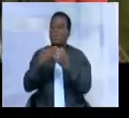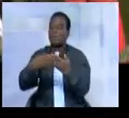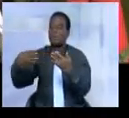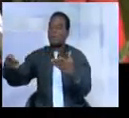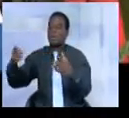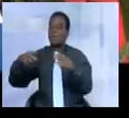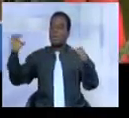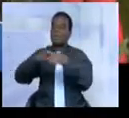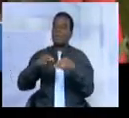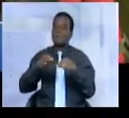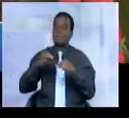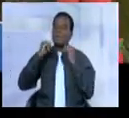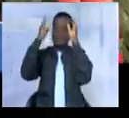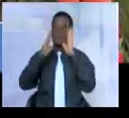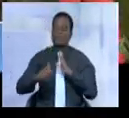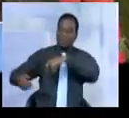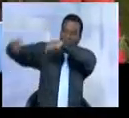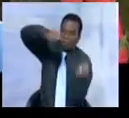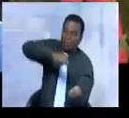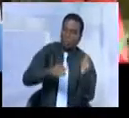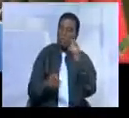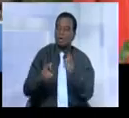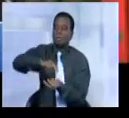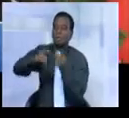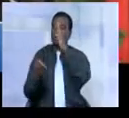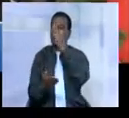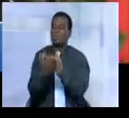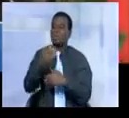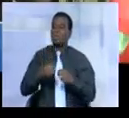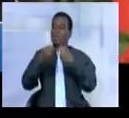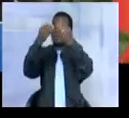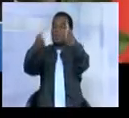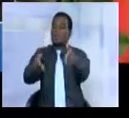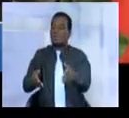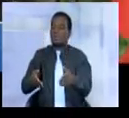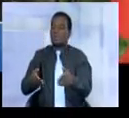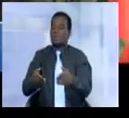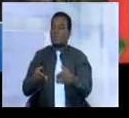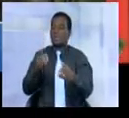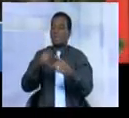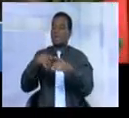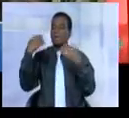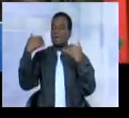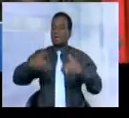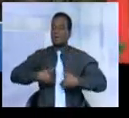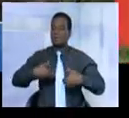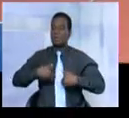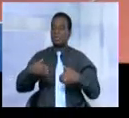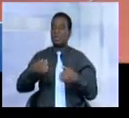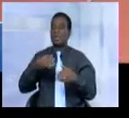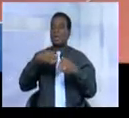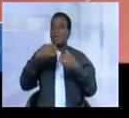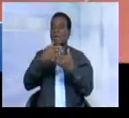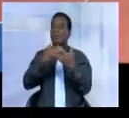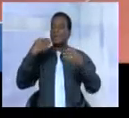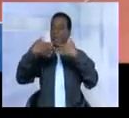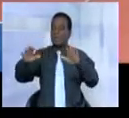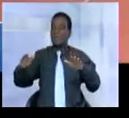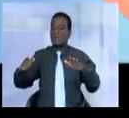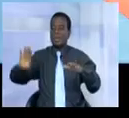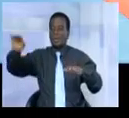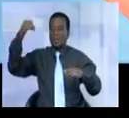la Fédération ivoirienne de judo, représentée symboliquement par la remise de judoji à un jeune judoka. Avant de prendre congé de ses hôtes,